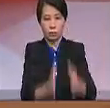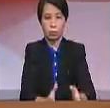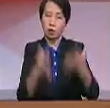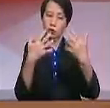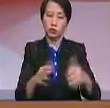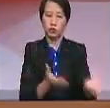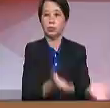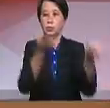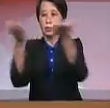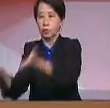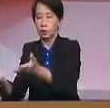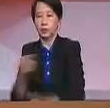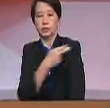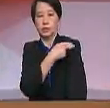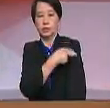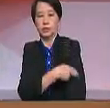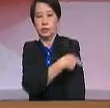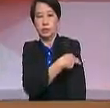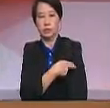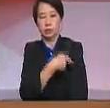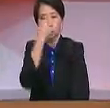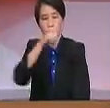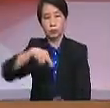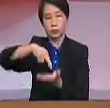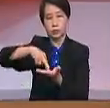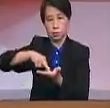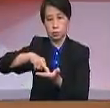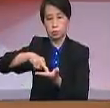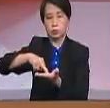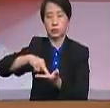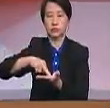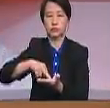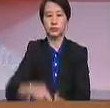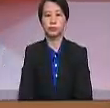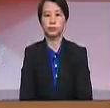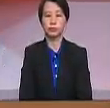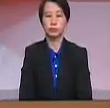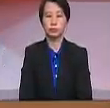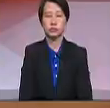telah dibawa ke hospital untuk rawatan.